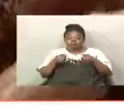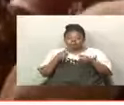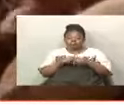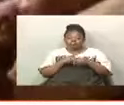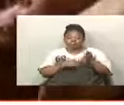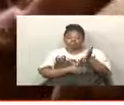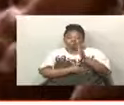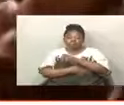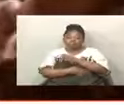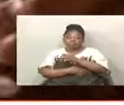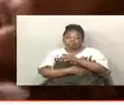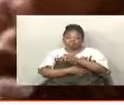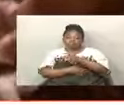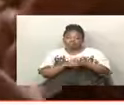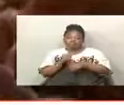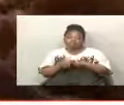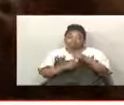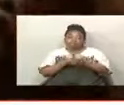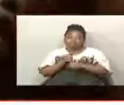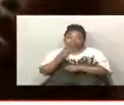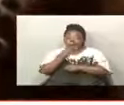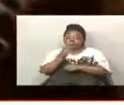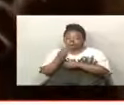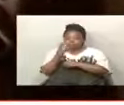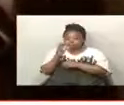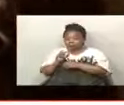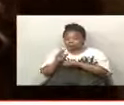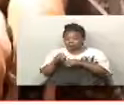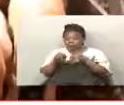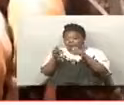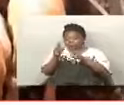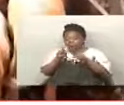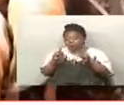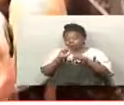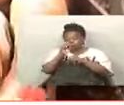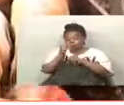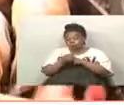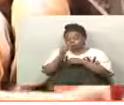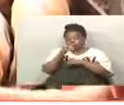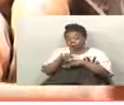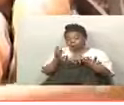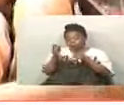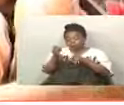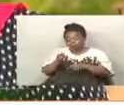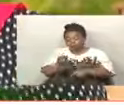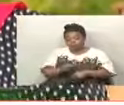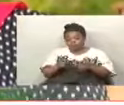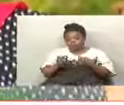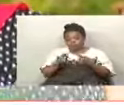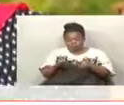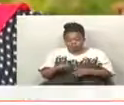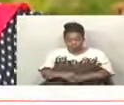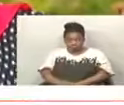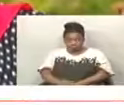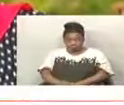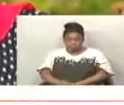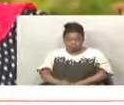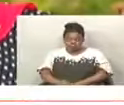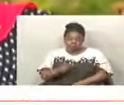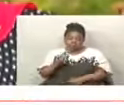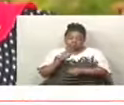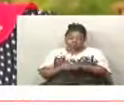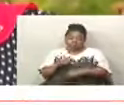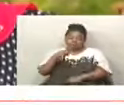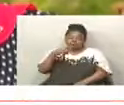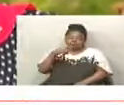akomyewo ebudaachi mu 2018 okunagatako okuwa batuuze emirimu ku famu ze yatandikawo. When we went to Holland,